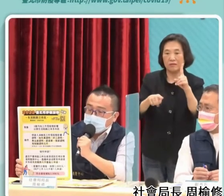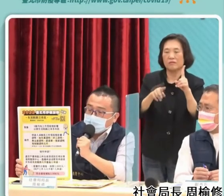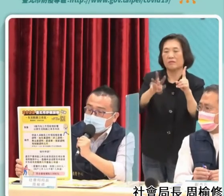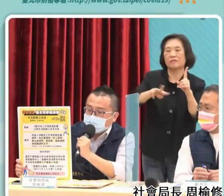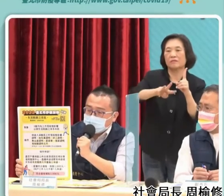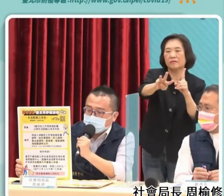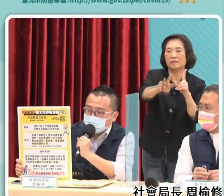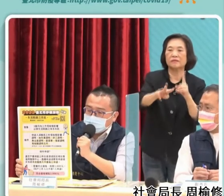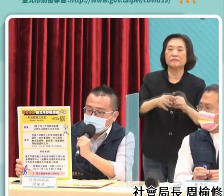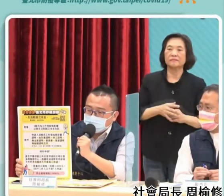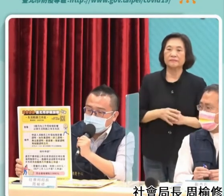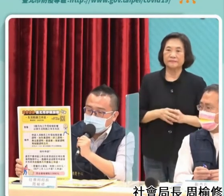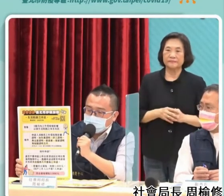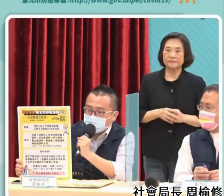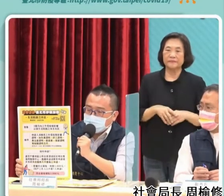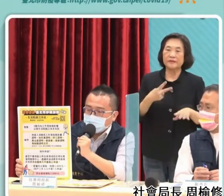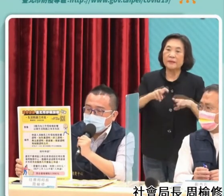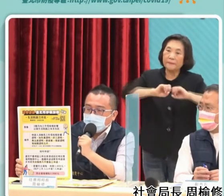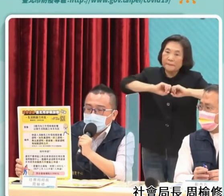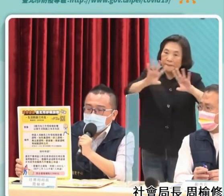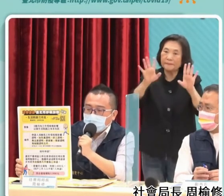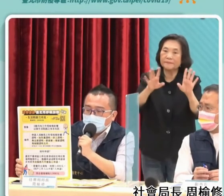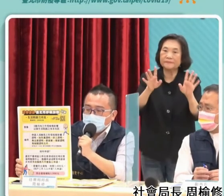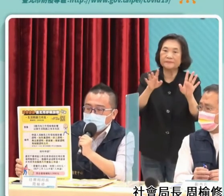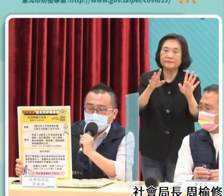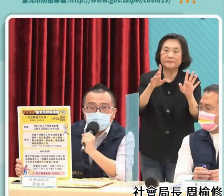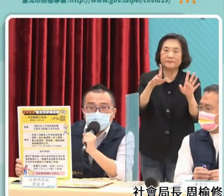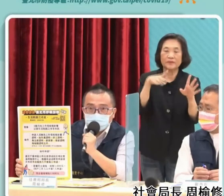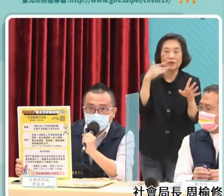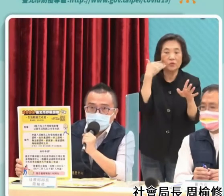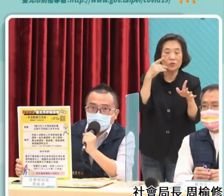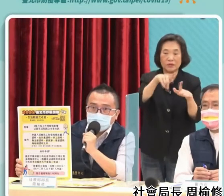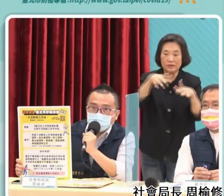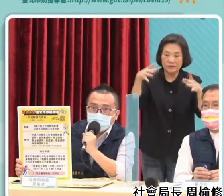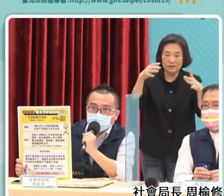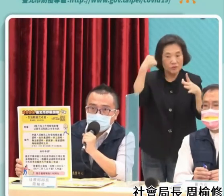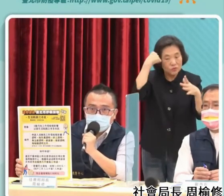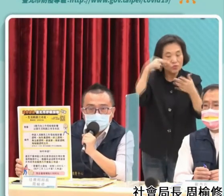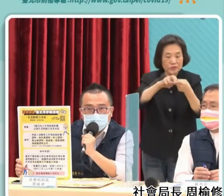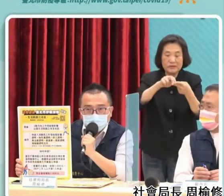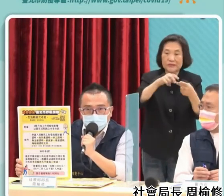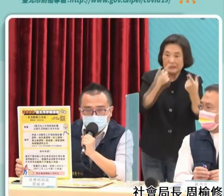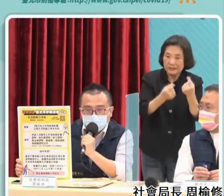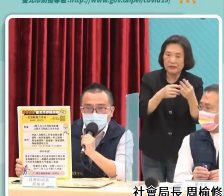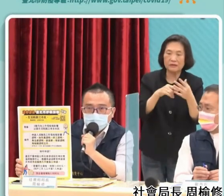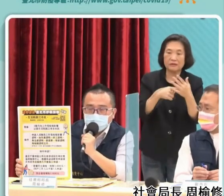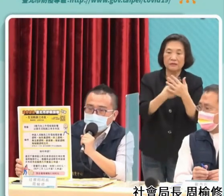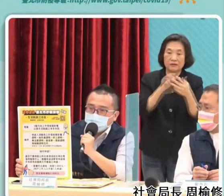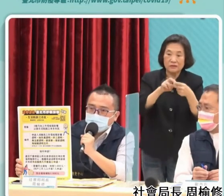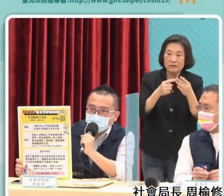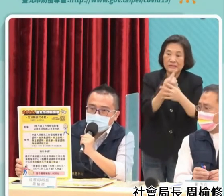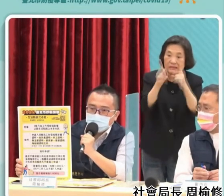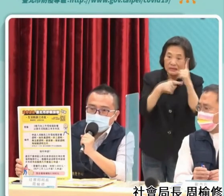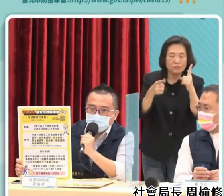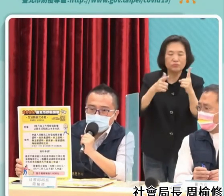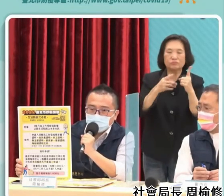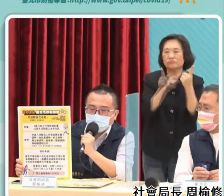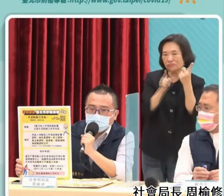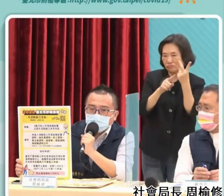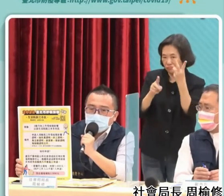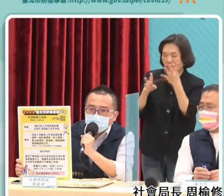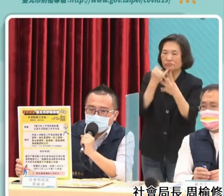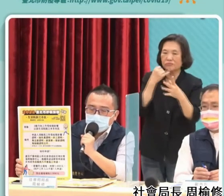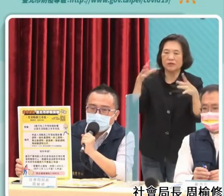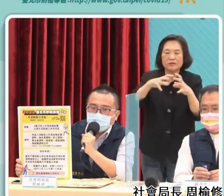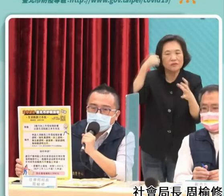3000元。也特别跟市民朋友报告，同户的工作人口是不限一人申请，因为我们在去年疫情，我们也看